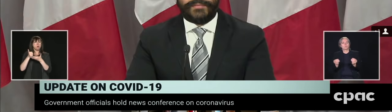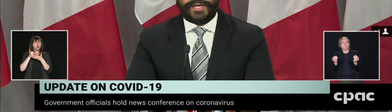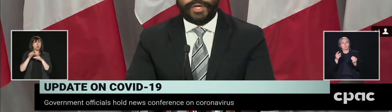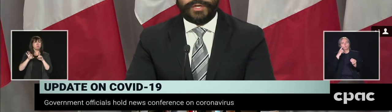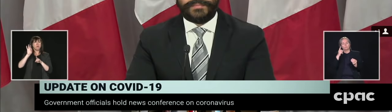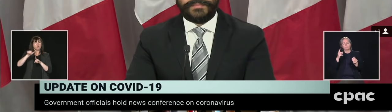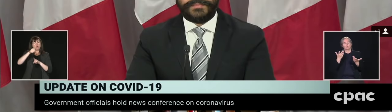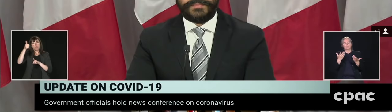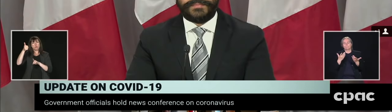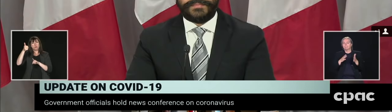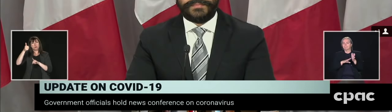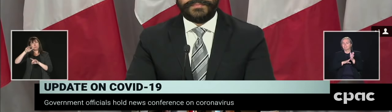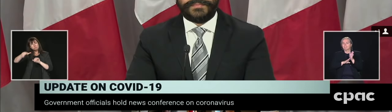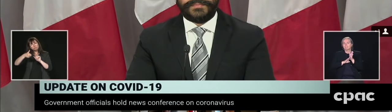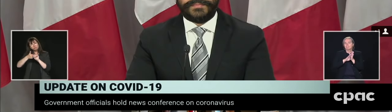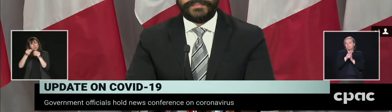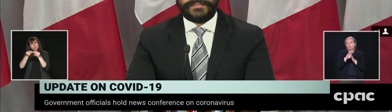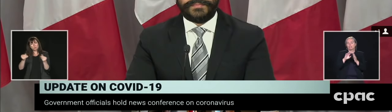les travailleurs.